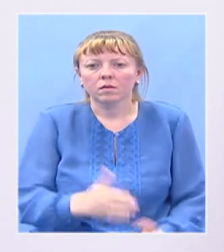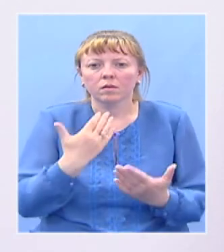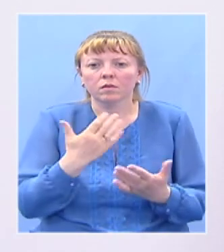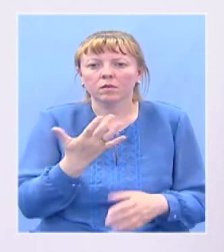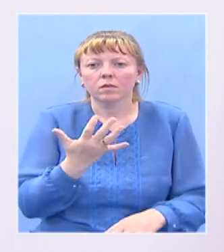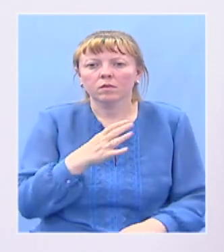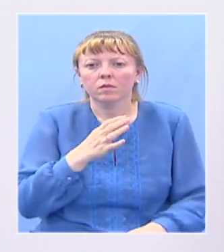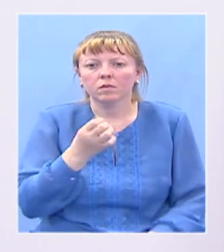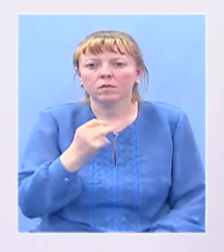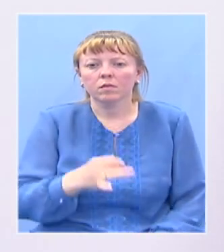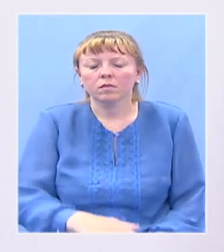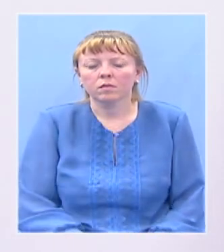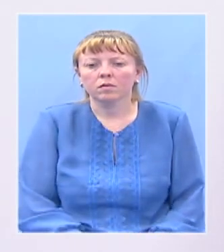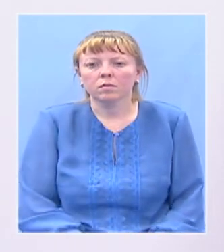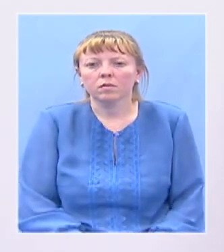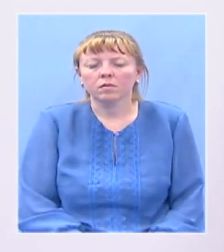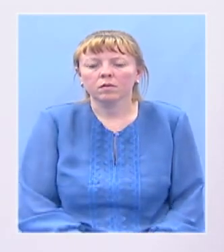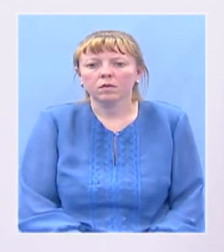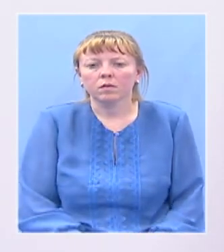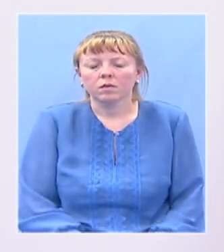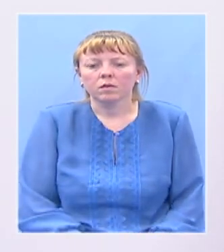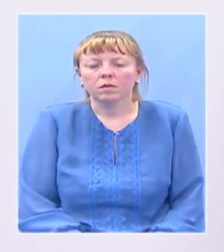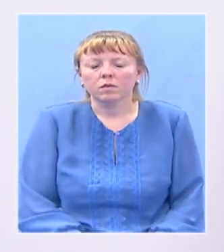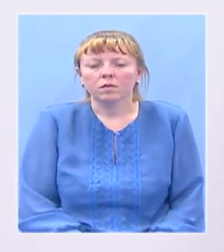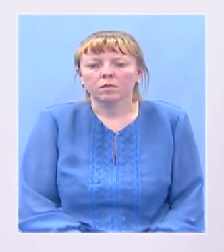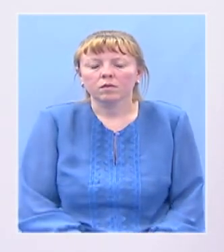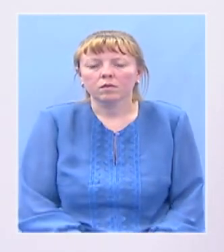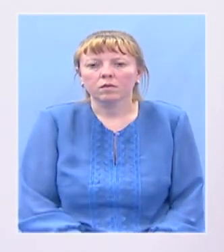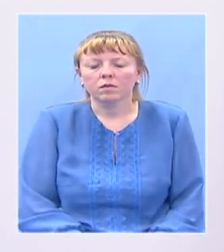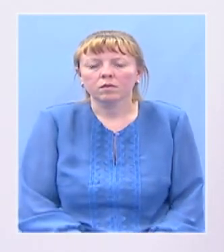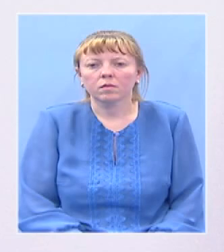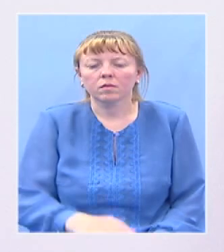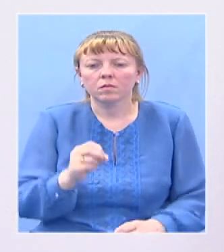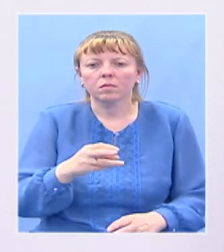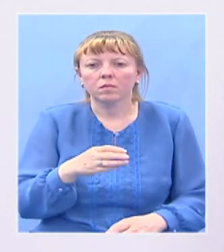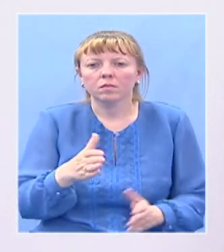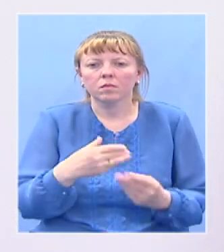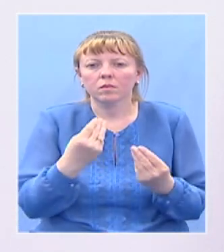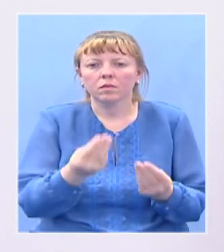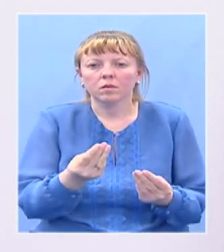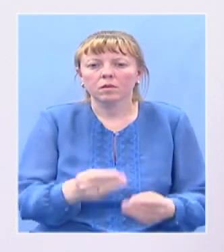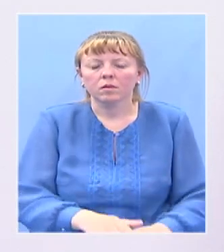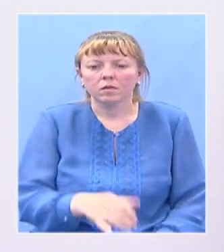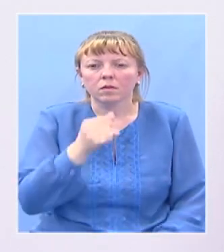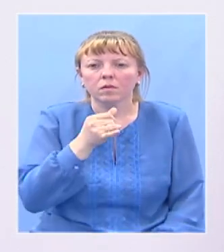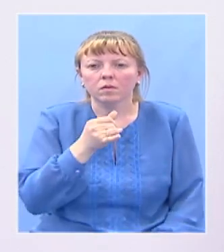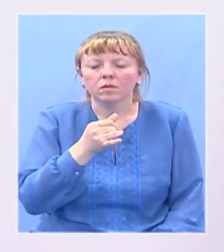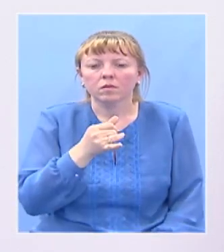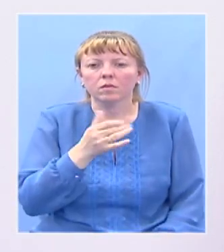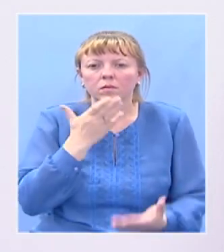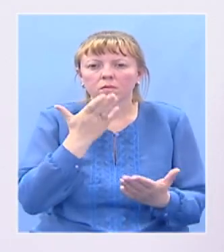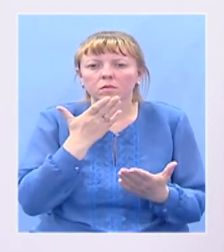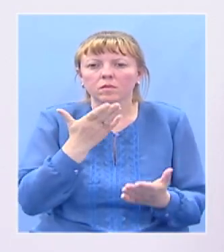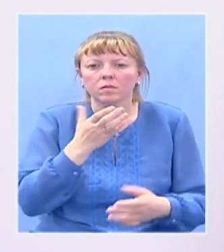отстой был сотрудник транспортного контроля имеет специальное оборудование которое может считывать информацию